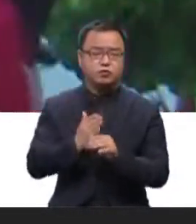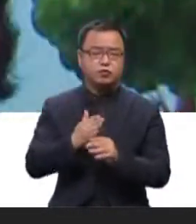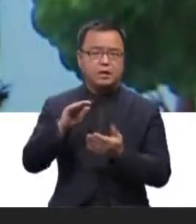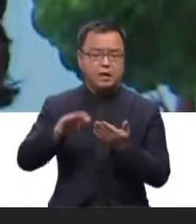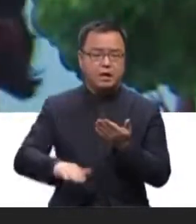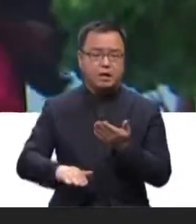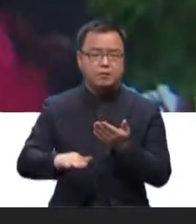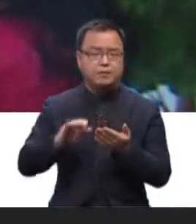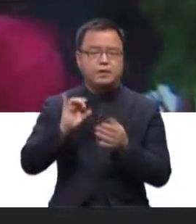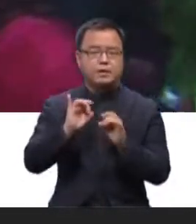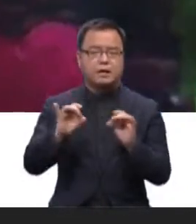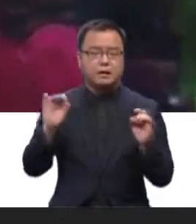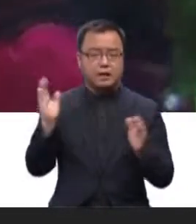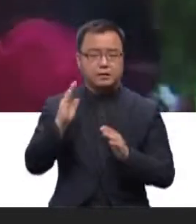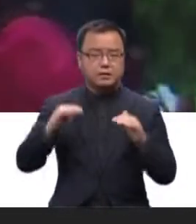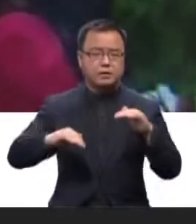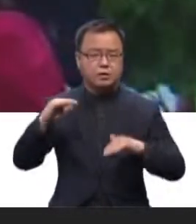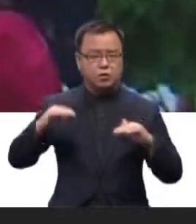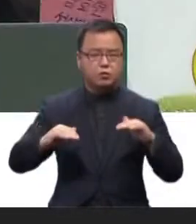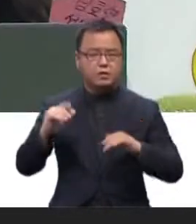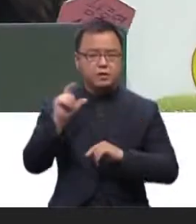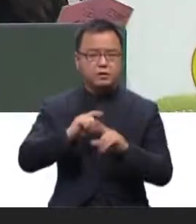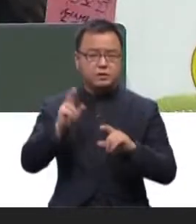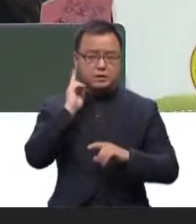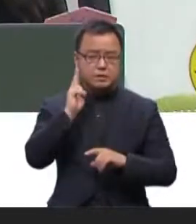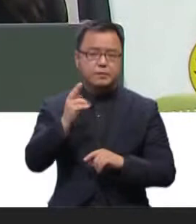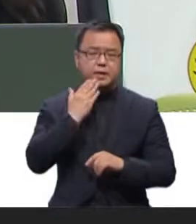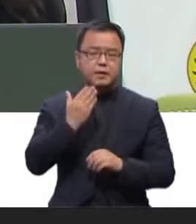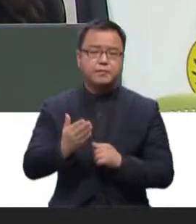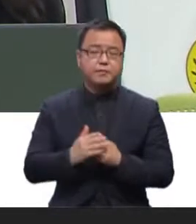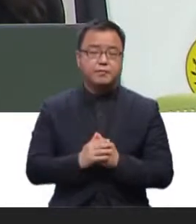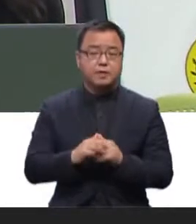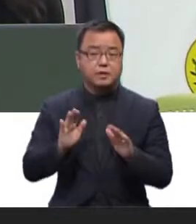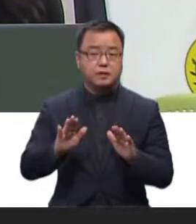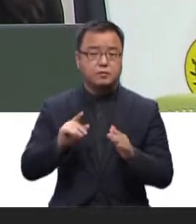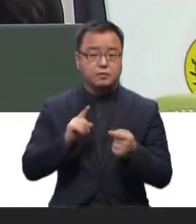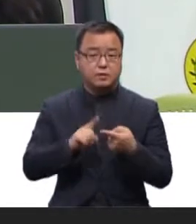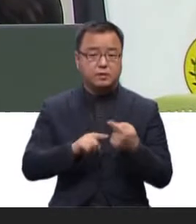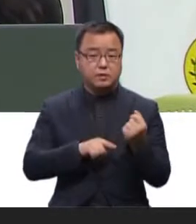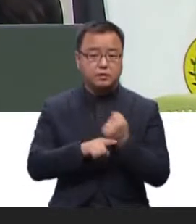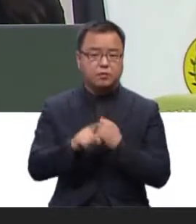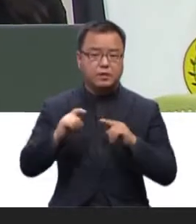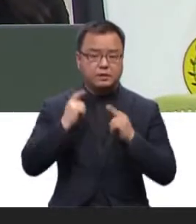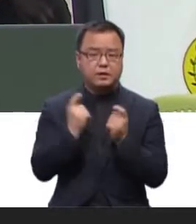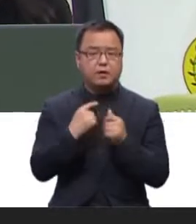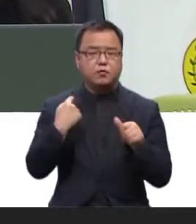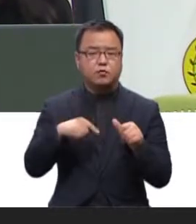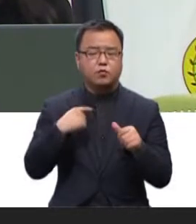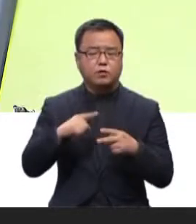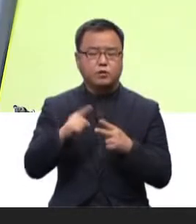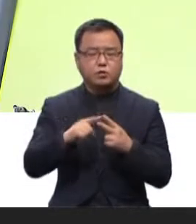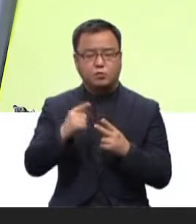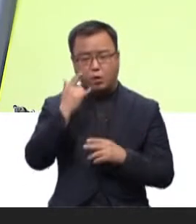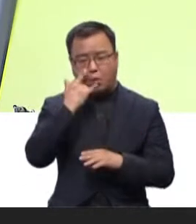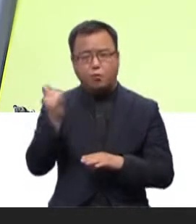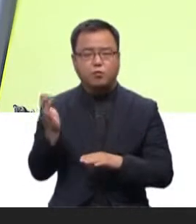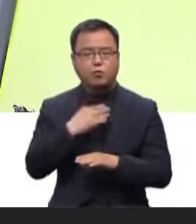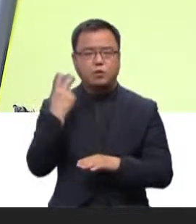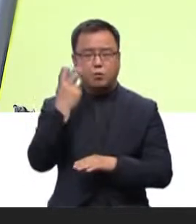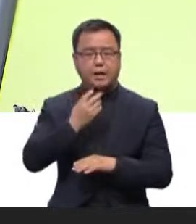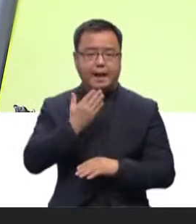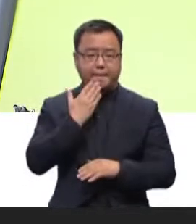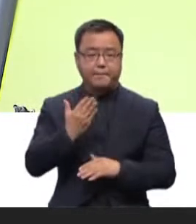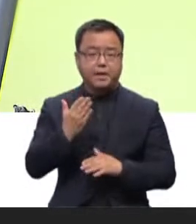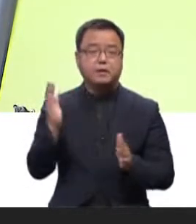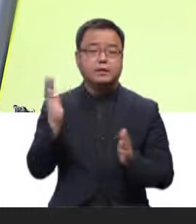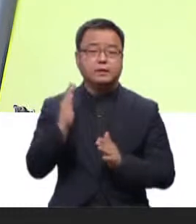격차가 좀 더 크게 벌어질 수 있는 그런 상황입니다. 이렇기 때문에 결국 사교육이나 부모로부터의 관리가 가능한 학생과